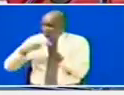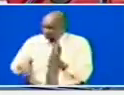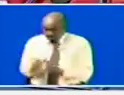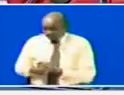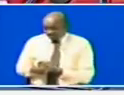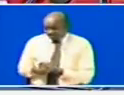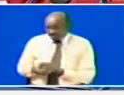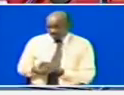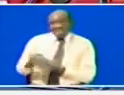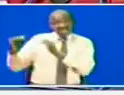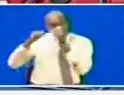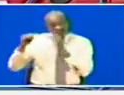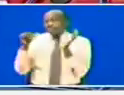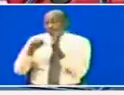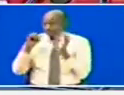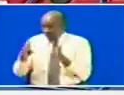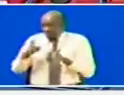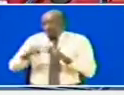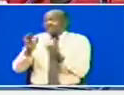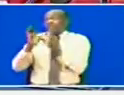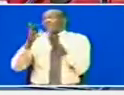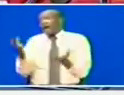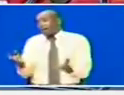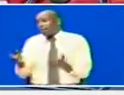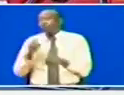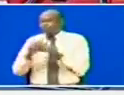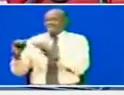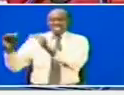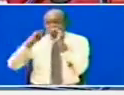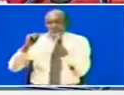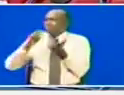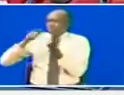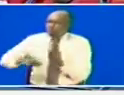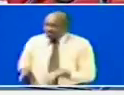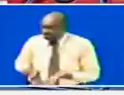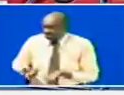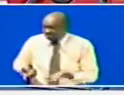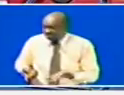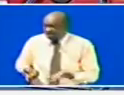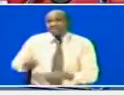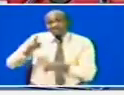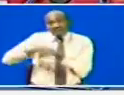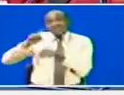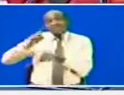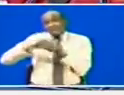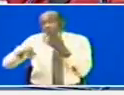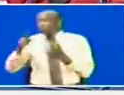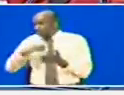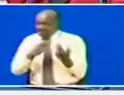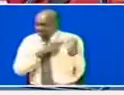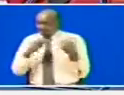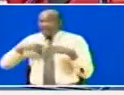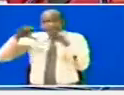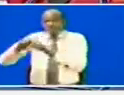kueleweka. Usawa hauna tatizo, lakini tafsiri. Tukisema sawa, ina maana mimi ni duni. Tukisema sawa, ina maana uchukue jukumu langu.